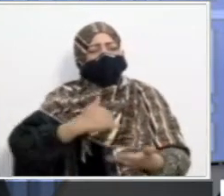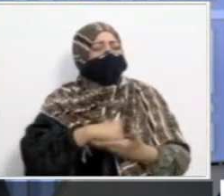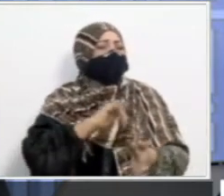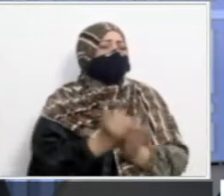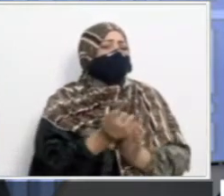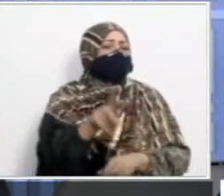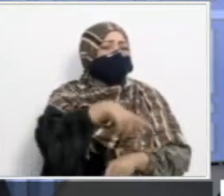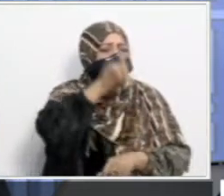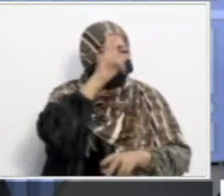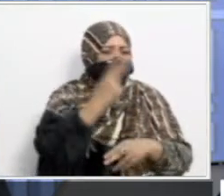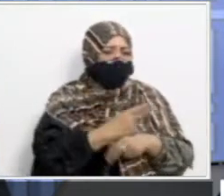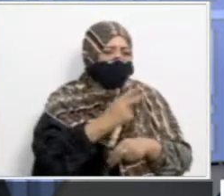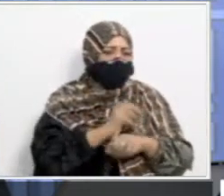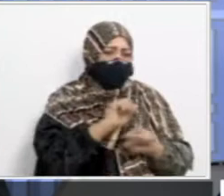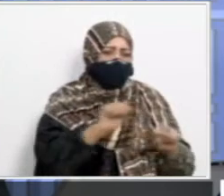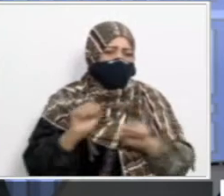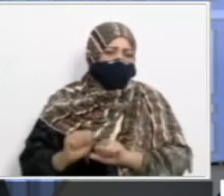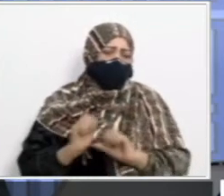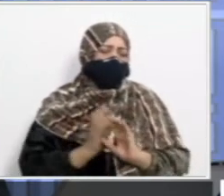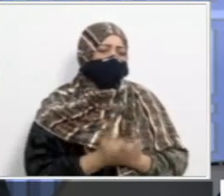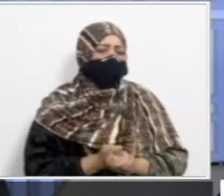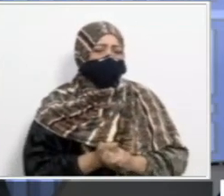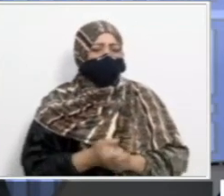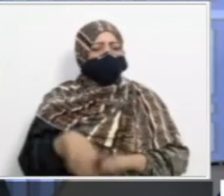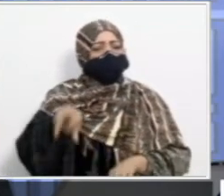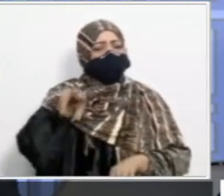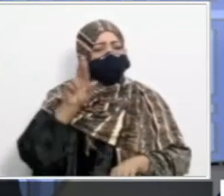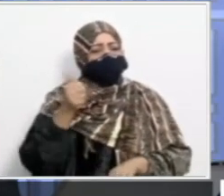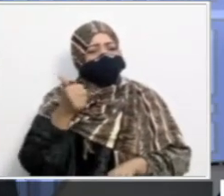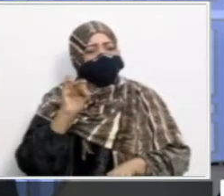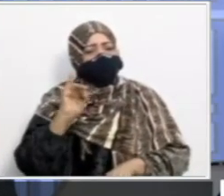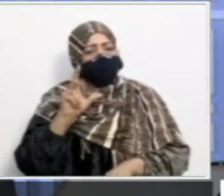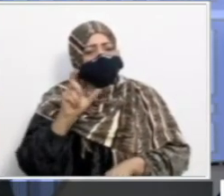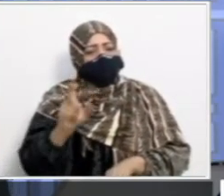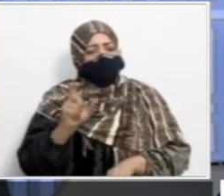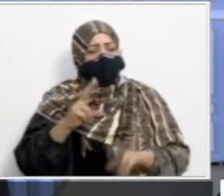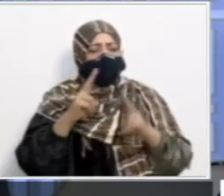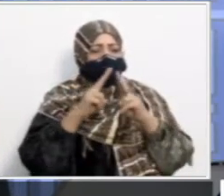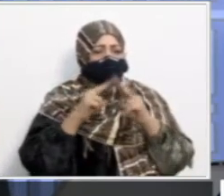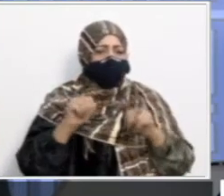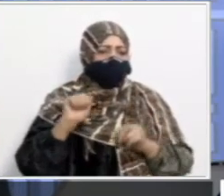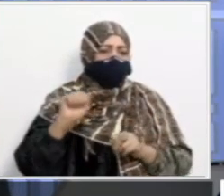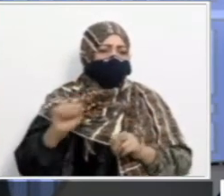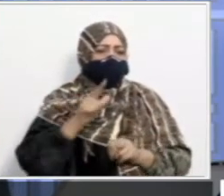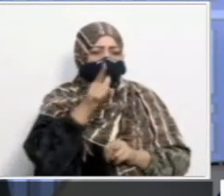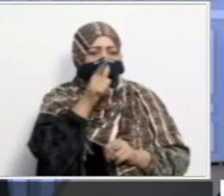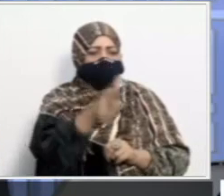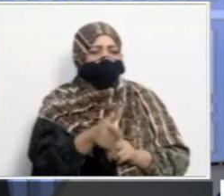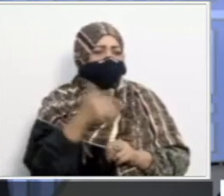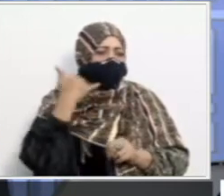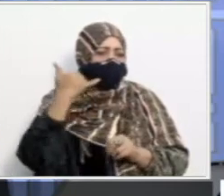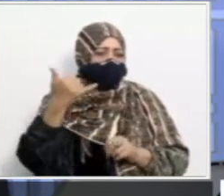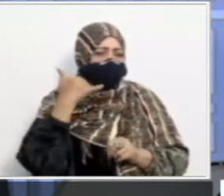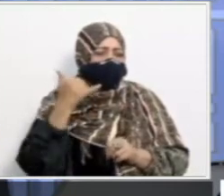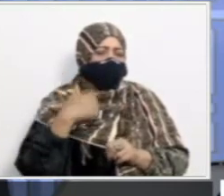الأخ أحمد من البيضة يقول عندي أهل الزوجة طلبوا الطلاق وأنا ما نبيش